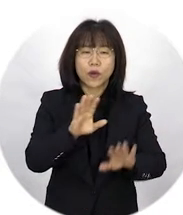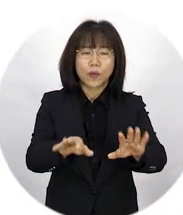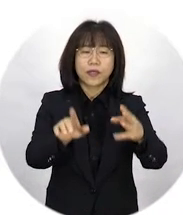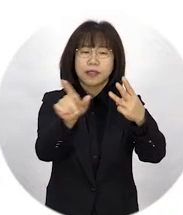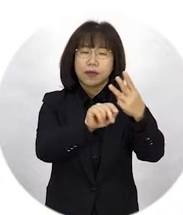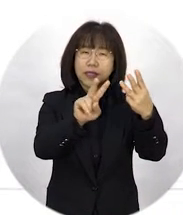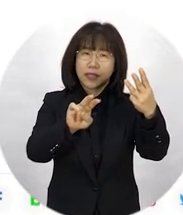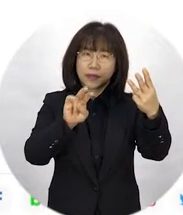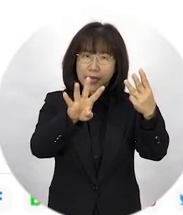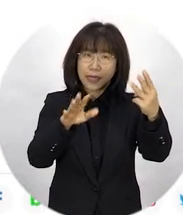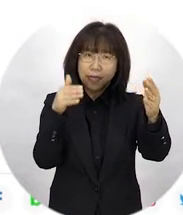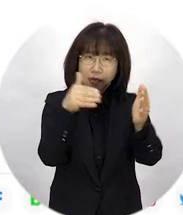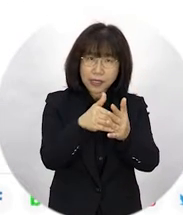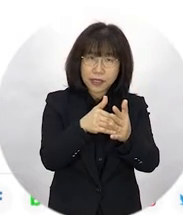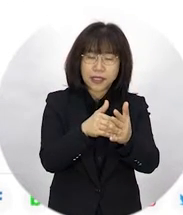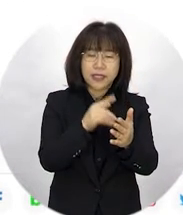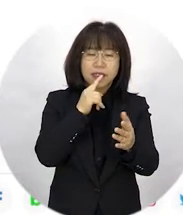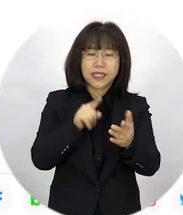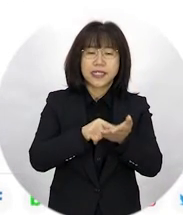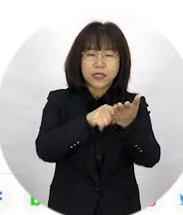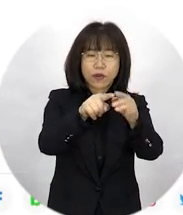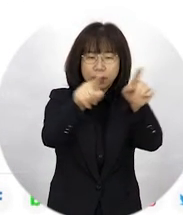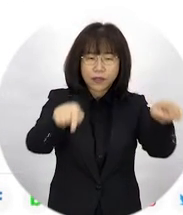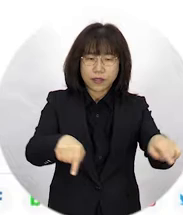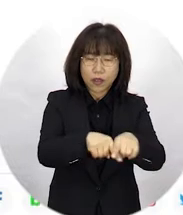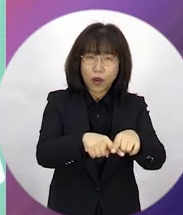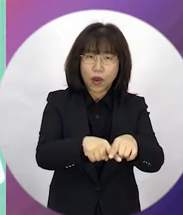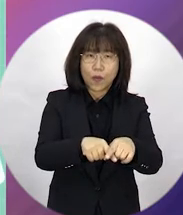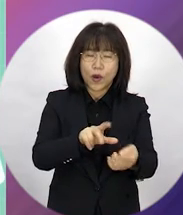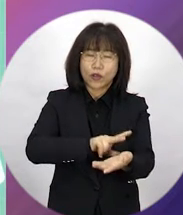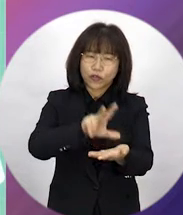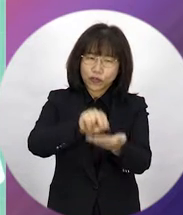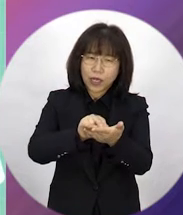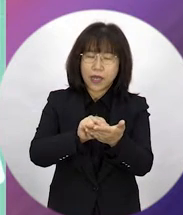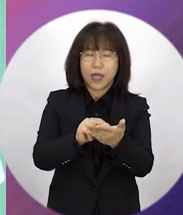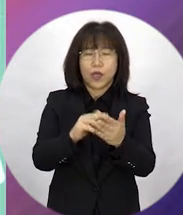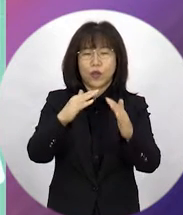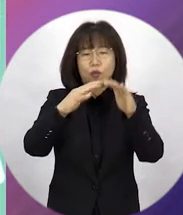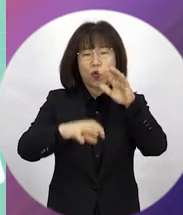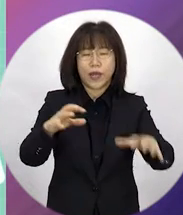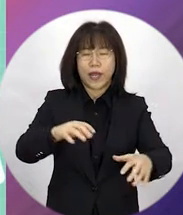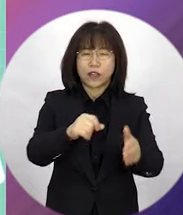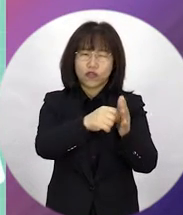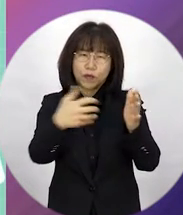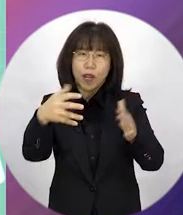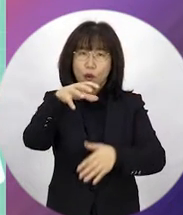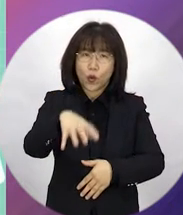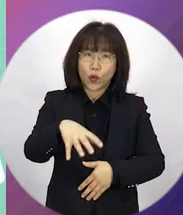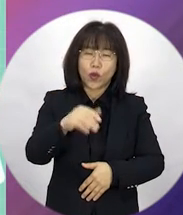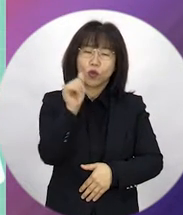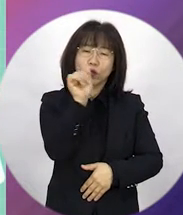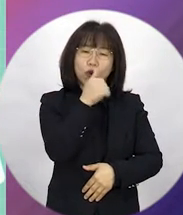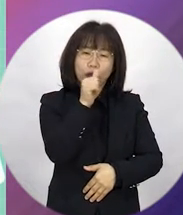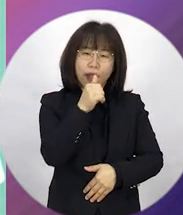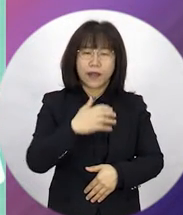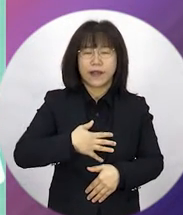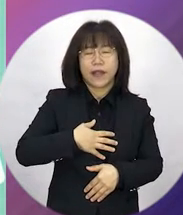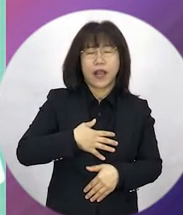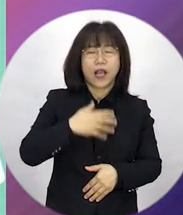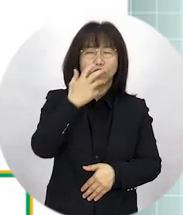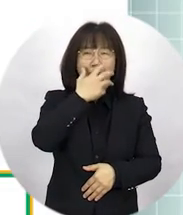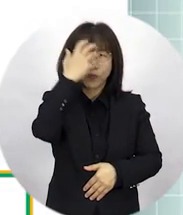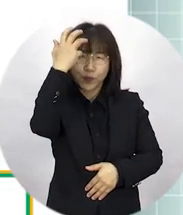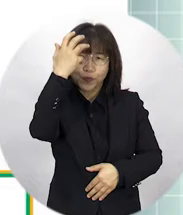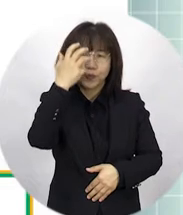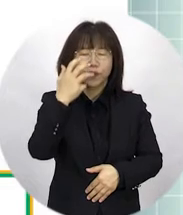오는 24일까지 지원서와 함께 지정 주제 우리동네 명소 소개 와 내가 꿈꾸는 세상 두가지중